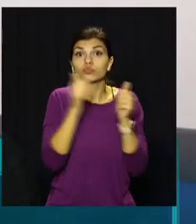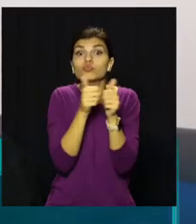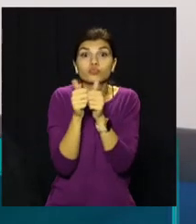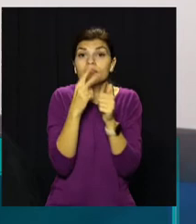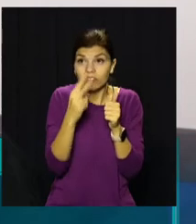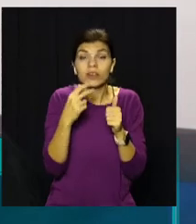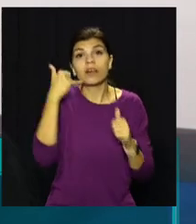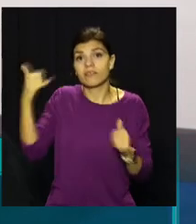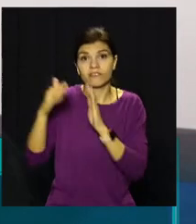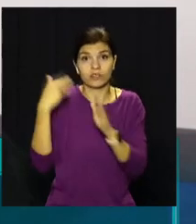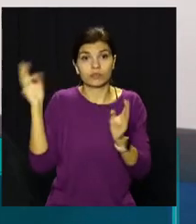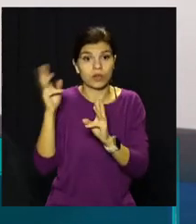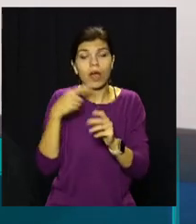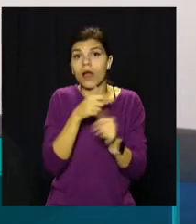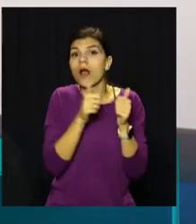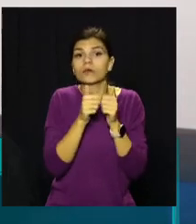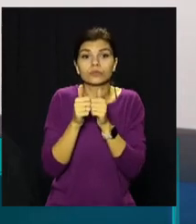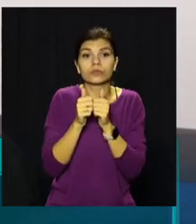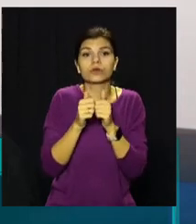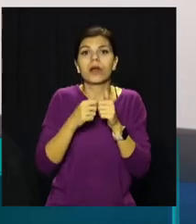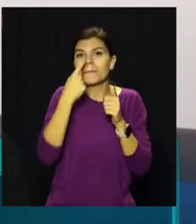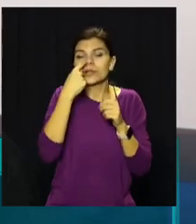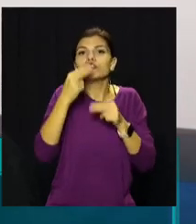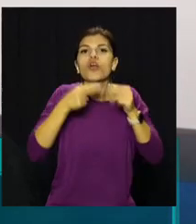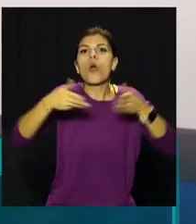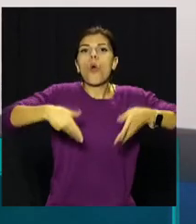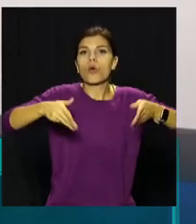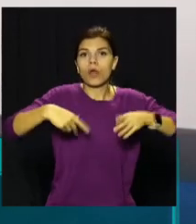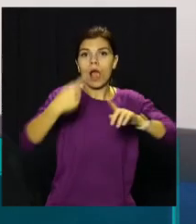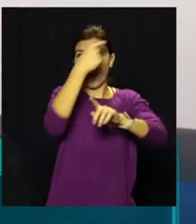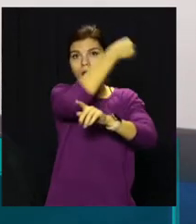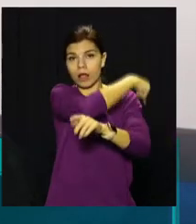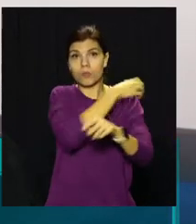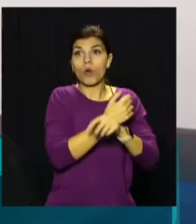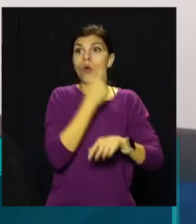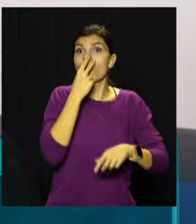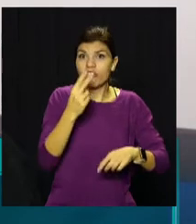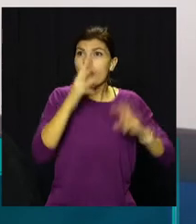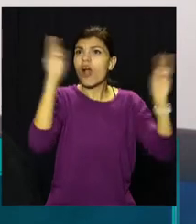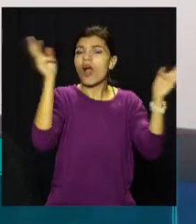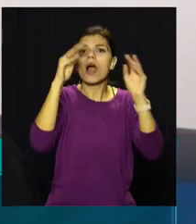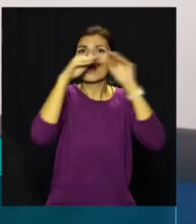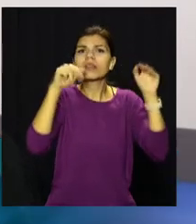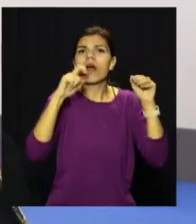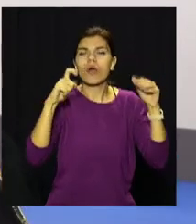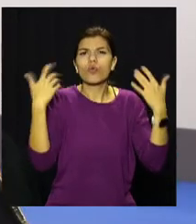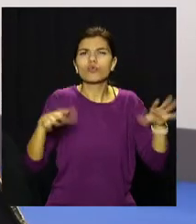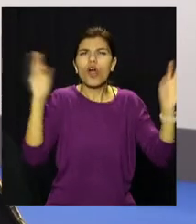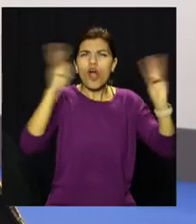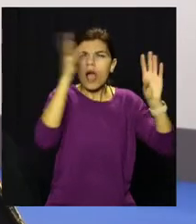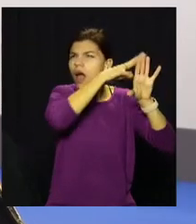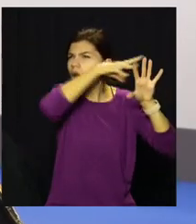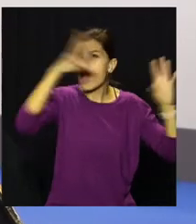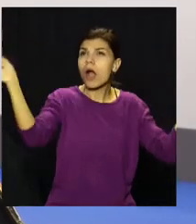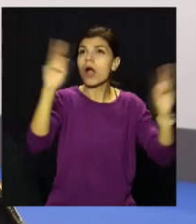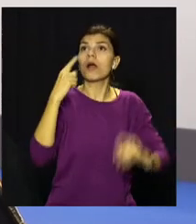розположений окремо, і сусіди найближче через город знаходяться, тому вони побачили, коли вже дах майже повністю було